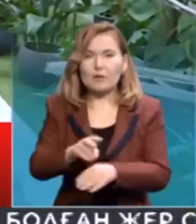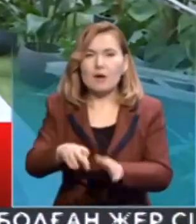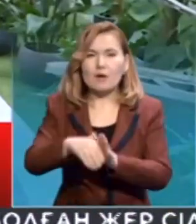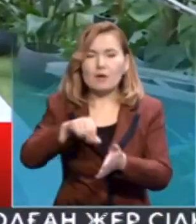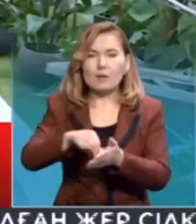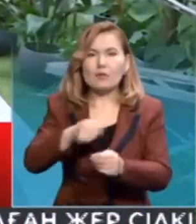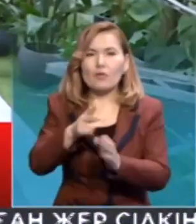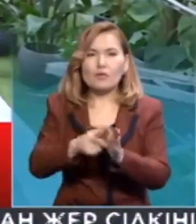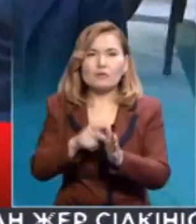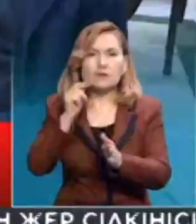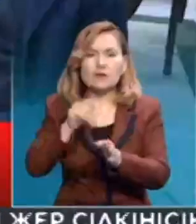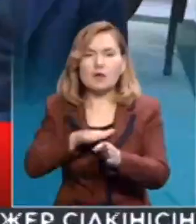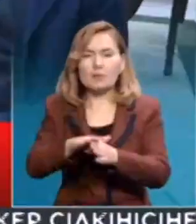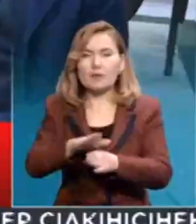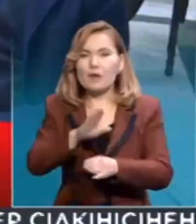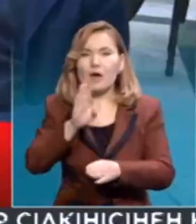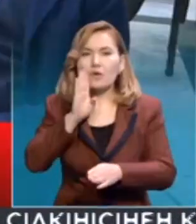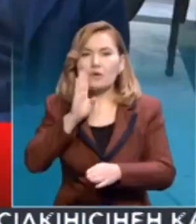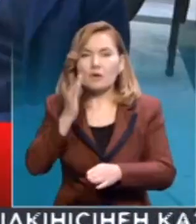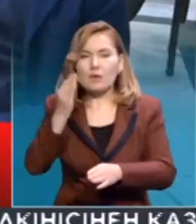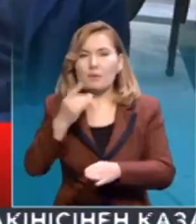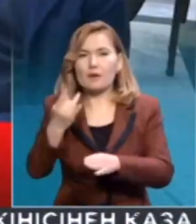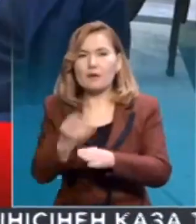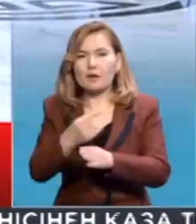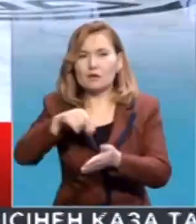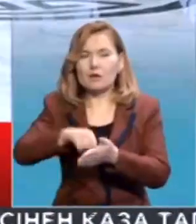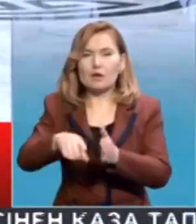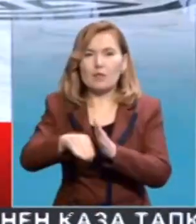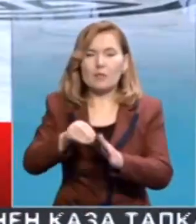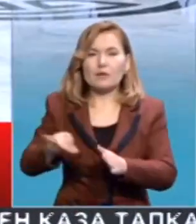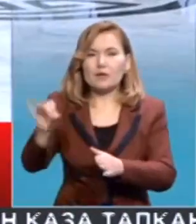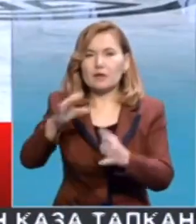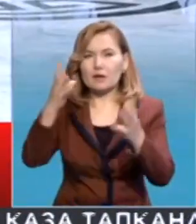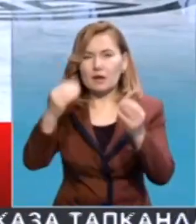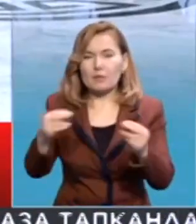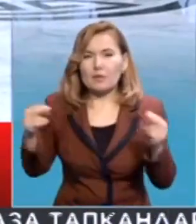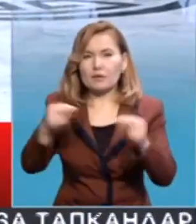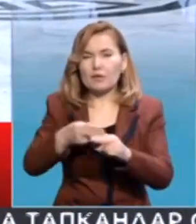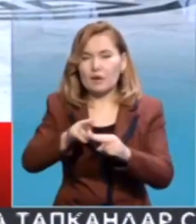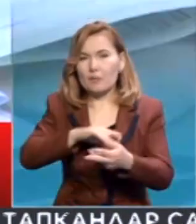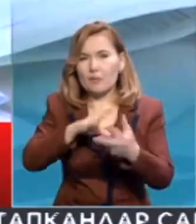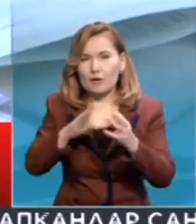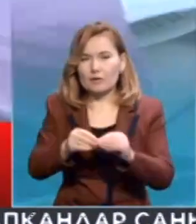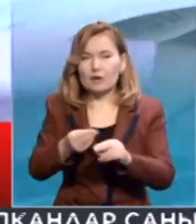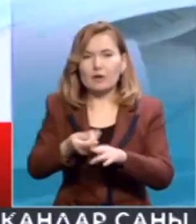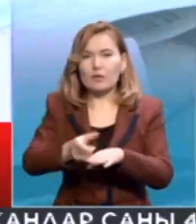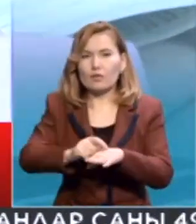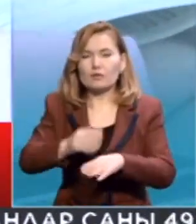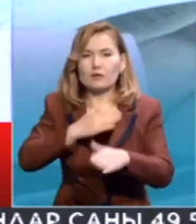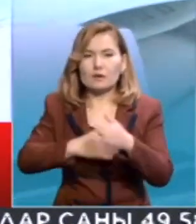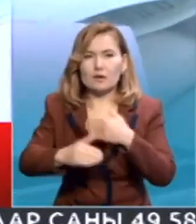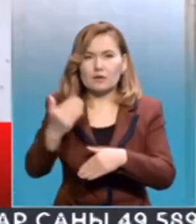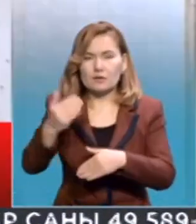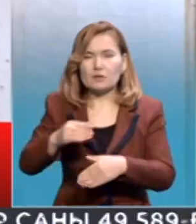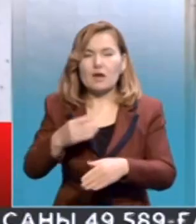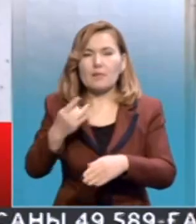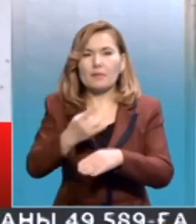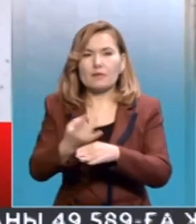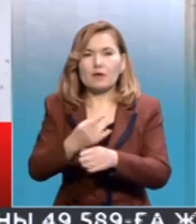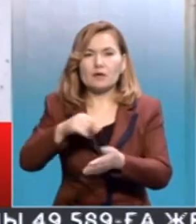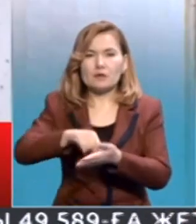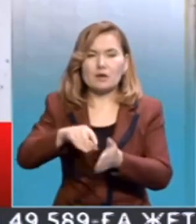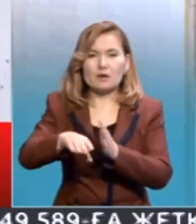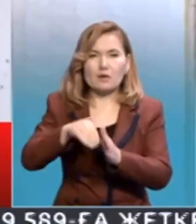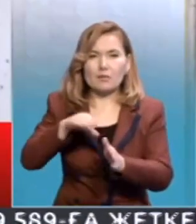енді толған Таймерис Әбдусалам қызы алғаш рет дауыс берді. Тарихи сәтке куә болып, үн қосып жатқанына қуанышты екенін жеткізді. Бұл мен